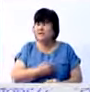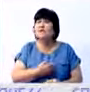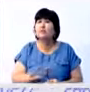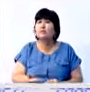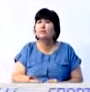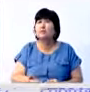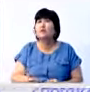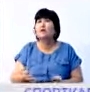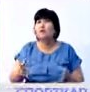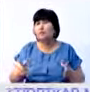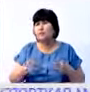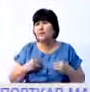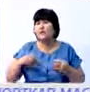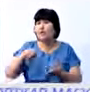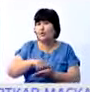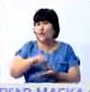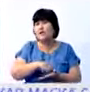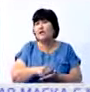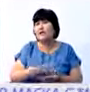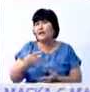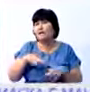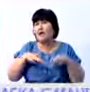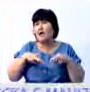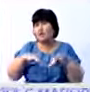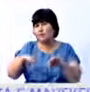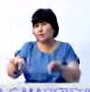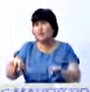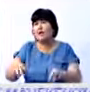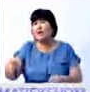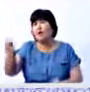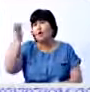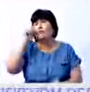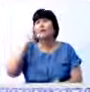вместе с участниками нашего автопробега вспомнить те былые времена.